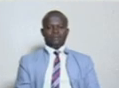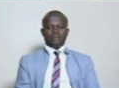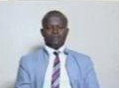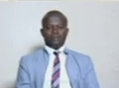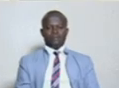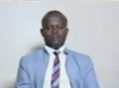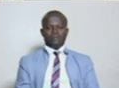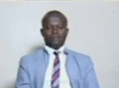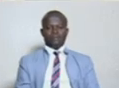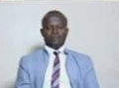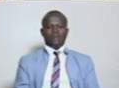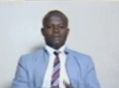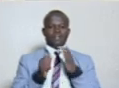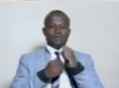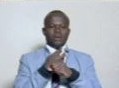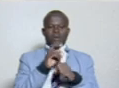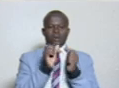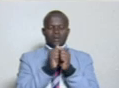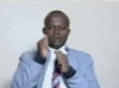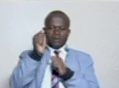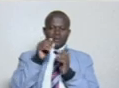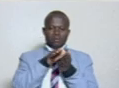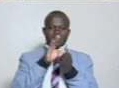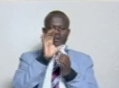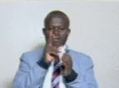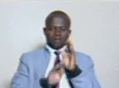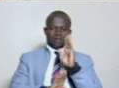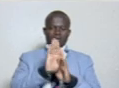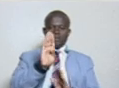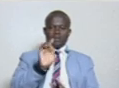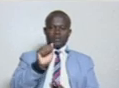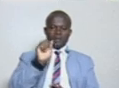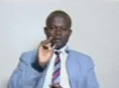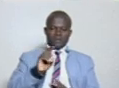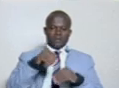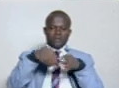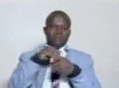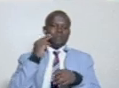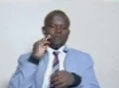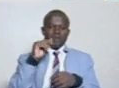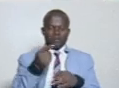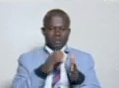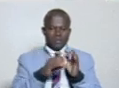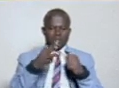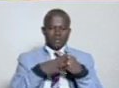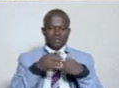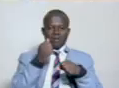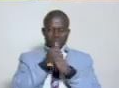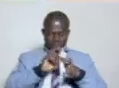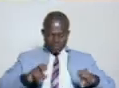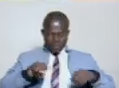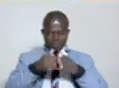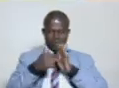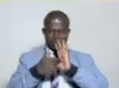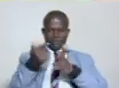très élevé. Kuva mu mwaka wa 2015 Banki ya Afrika itsura amajyambere BAD yatanze miliyoni 1.9 yo gukora inyigo yo